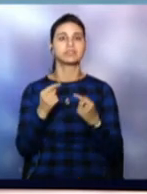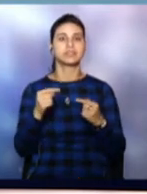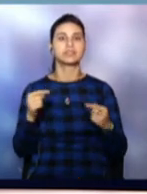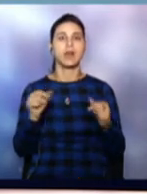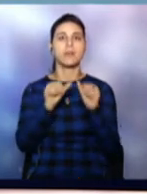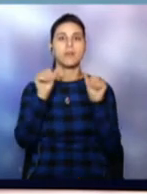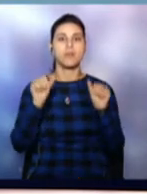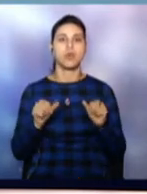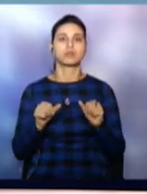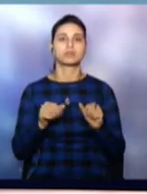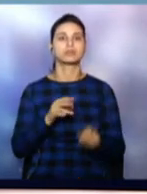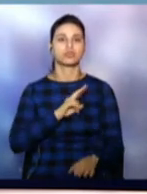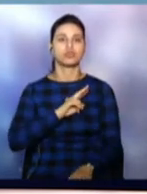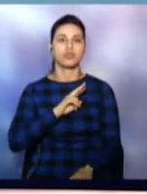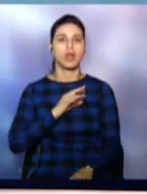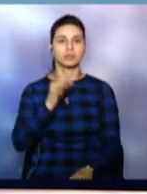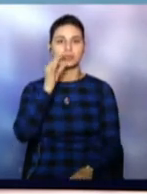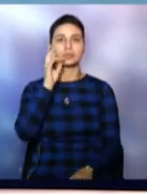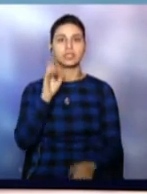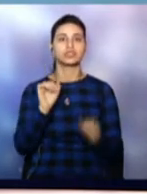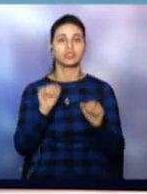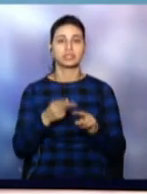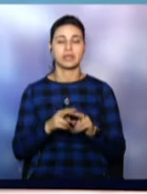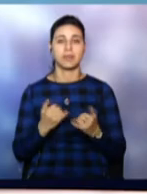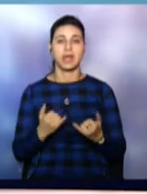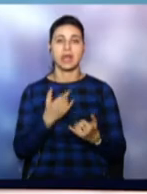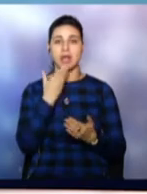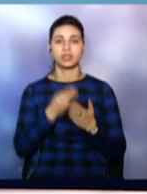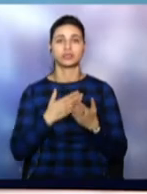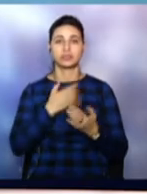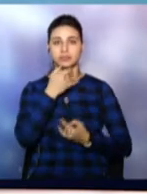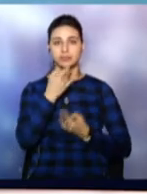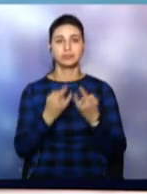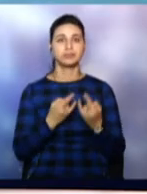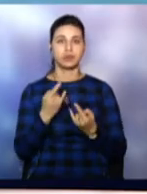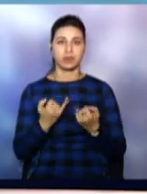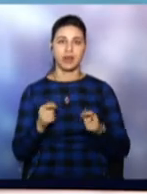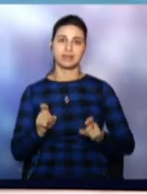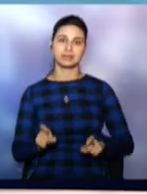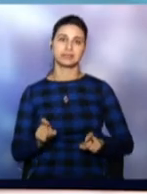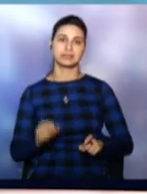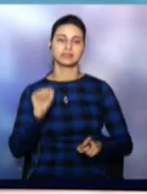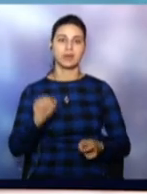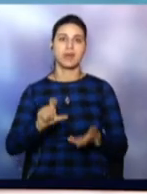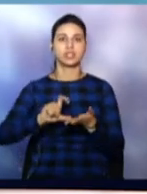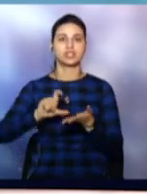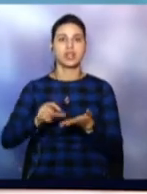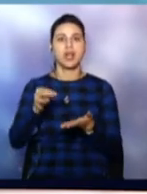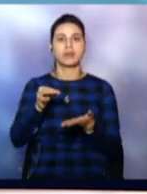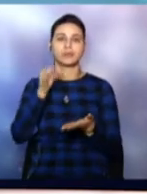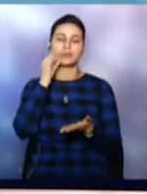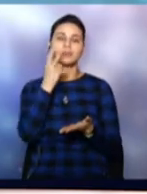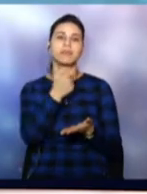ფორმით მიირთმევს და შეიძლება ახლა ჩვენი მაყურებელი, რომელიცაც ის და ფინჯან ყავასთან